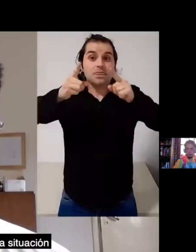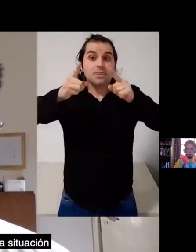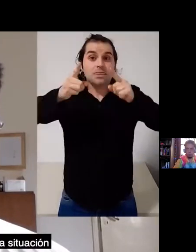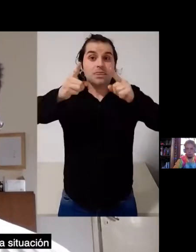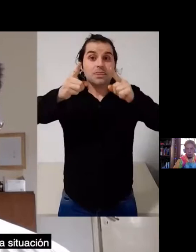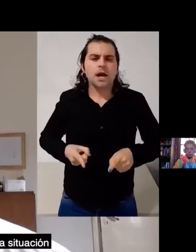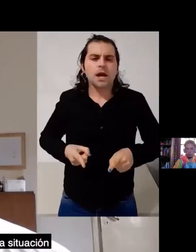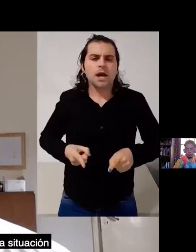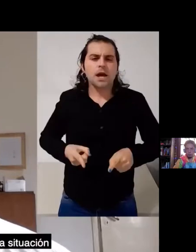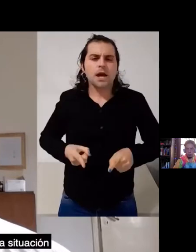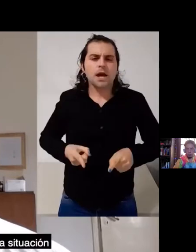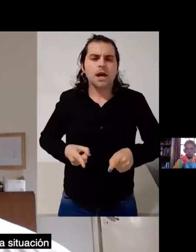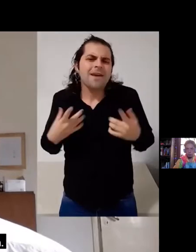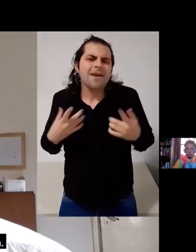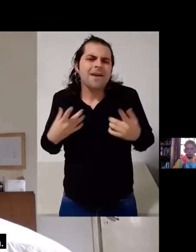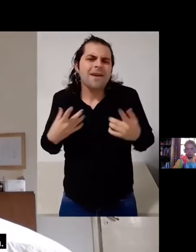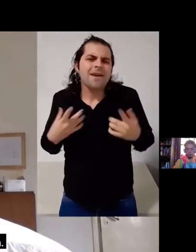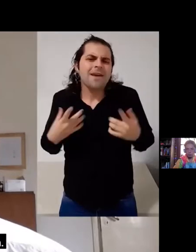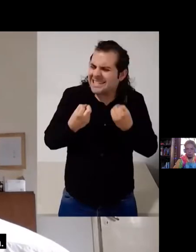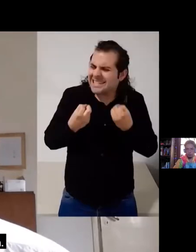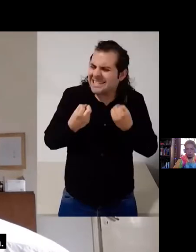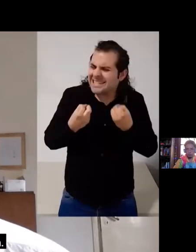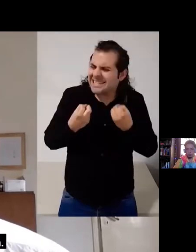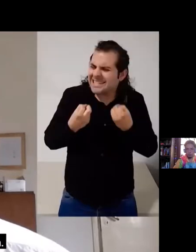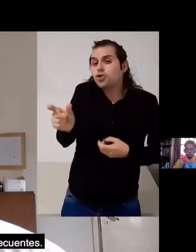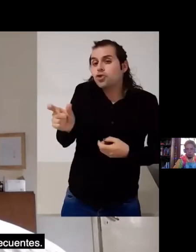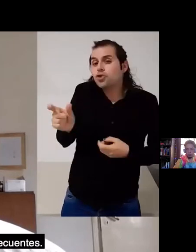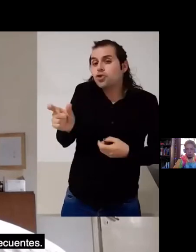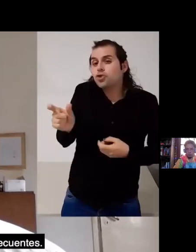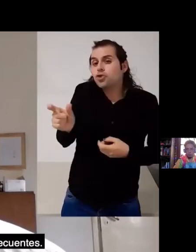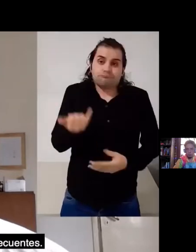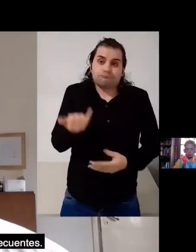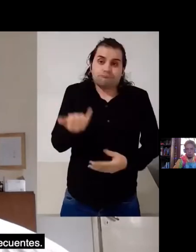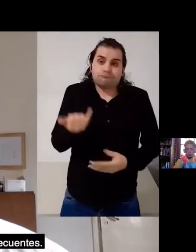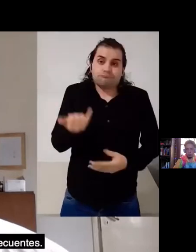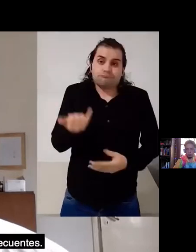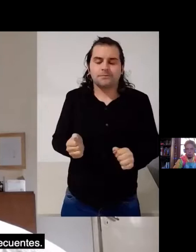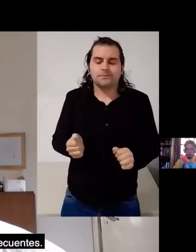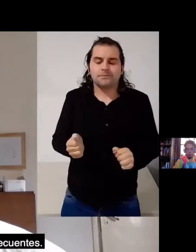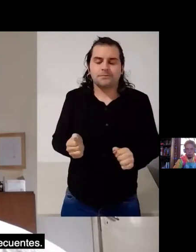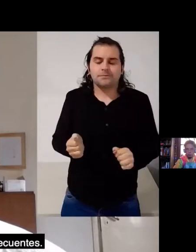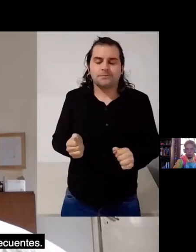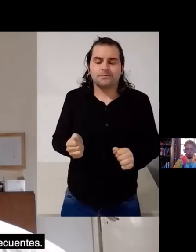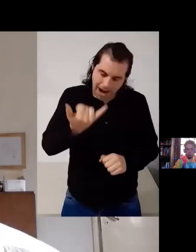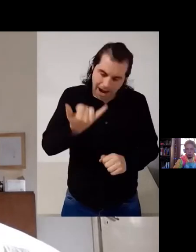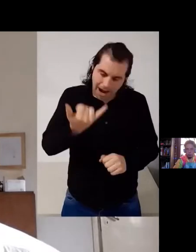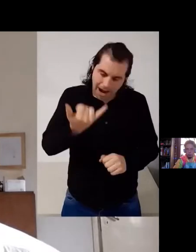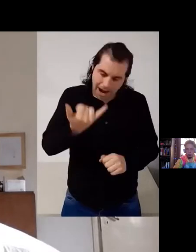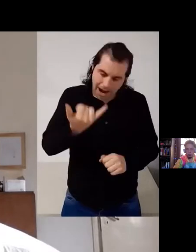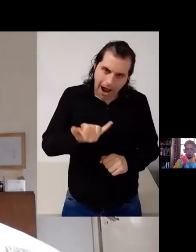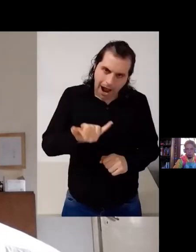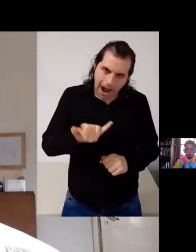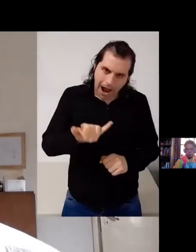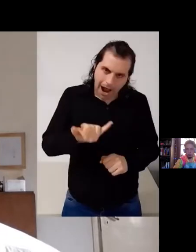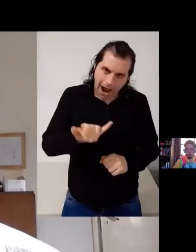lorsque un camarade ou une camarade se trouve dans une situation de pleine vulnéralisation, qu'on sait que ce sont des